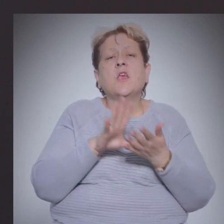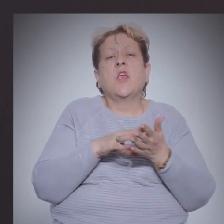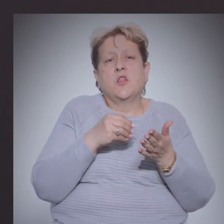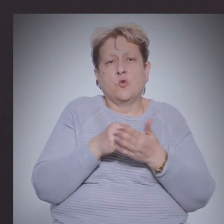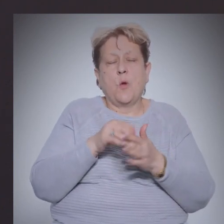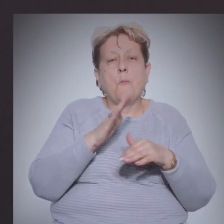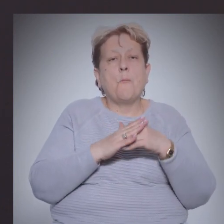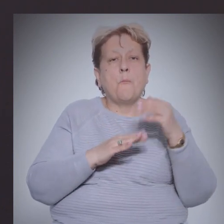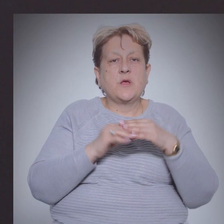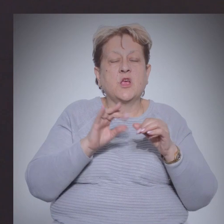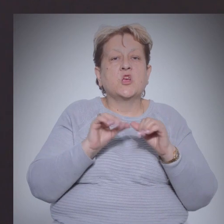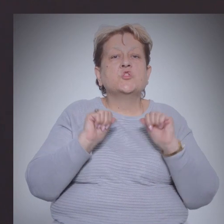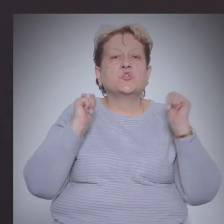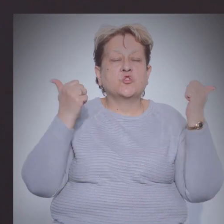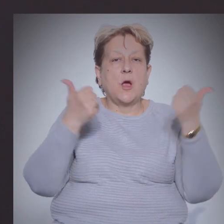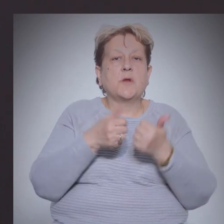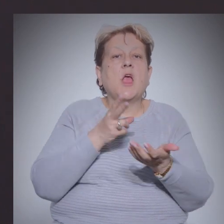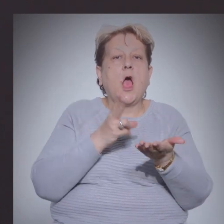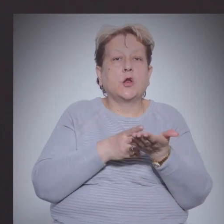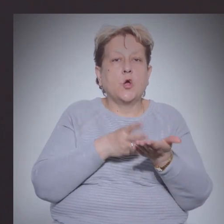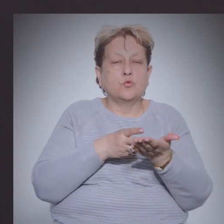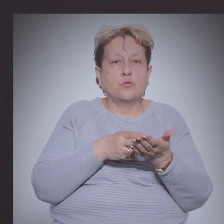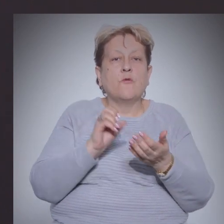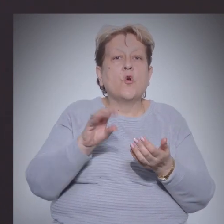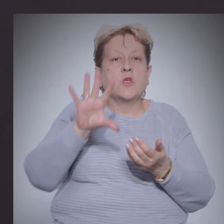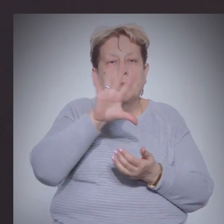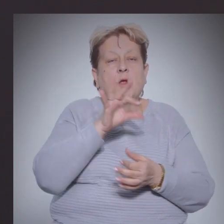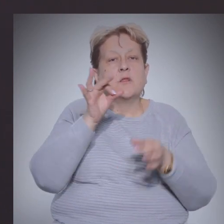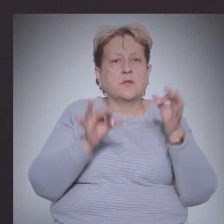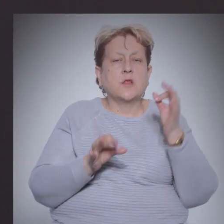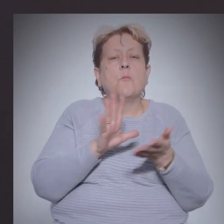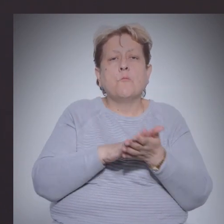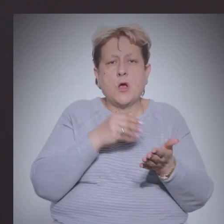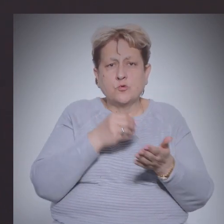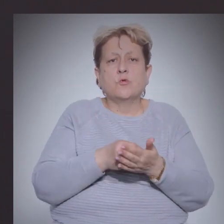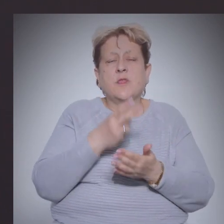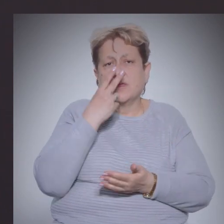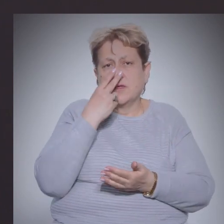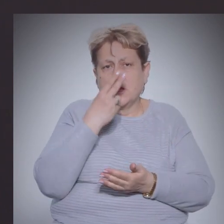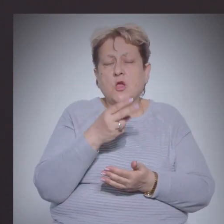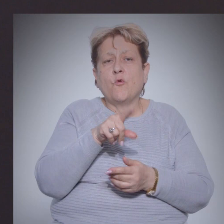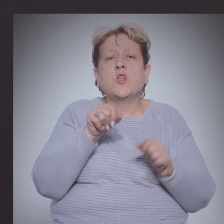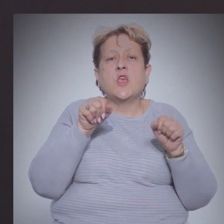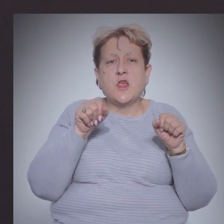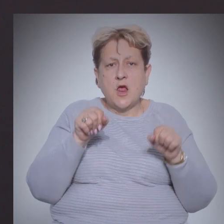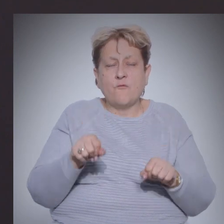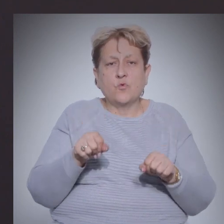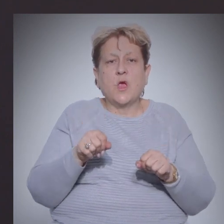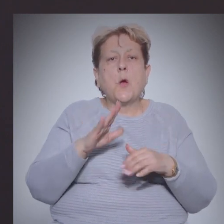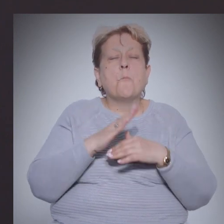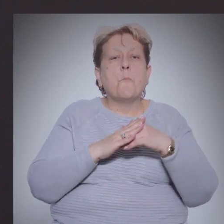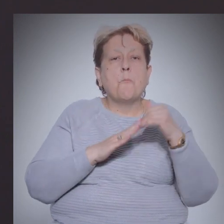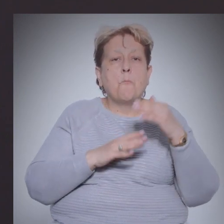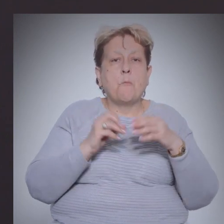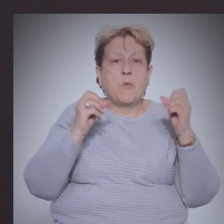իրենիս ենթադ դրում է մասնագիտական շրջապատի արկայություն, որ եվրոպական դիտահատարանը պաստուրեն դիտես, որպես, որի իրավունք